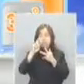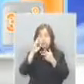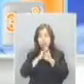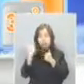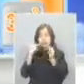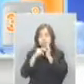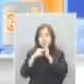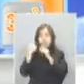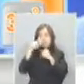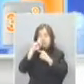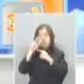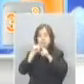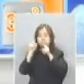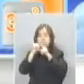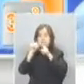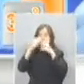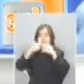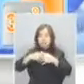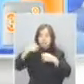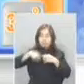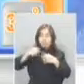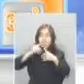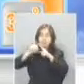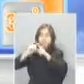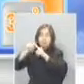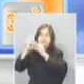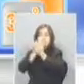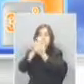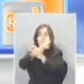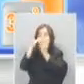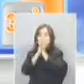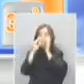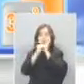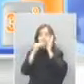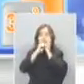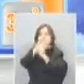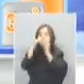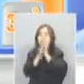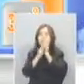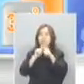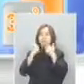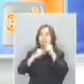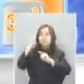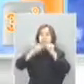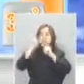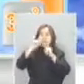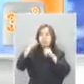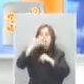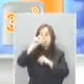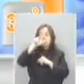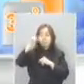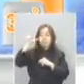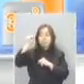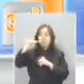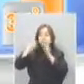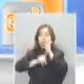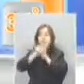าสุพันบุรี ราชบุรี การจนบุรีรวมทงกลงเทพะปิมนทนอุ่หัภูมิระหว่าง 23 ถึ 35 องค